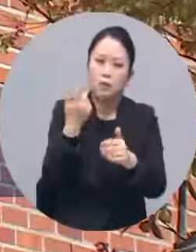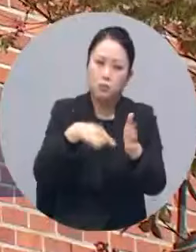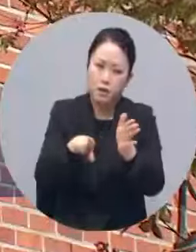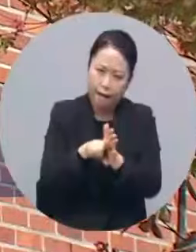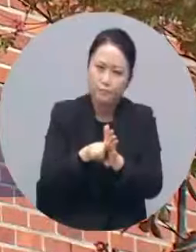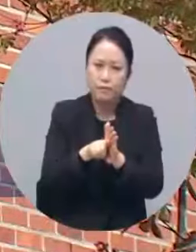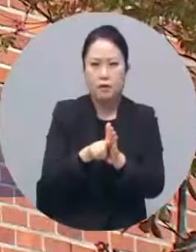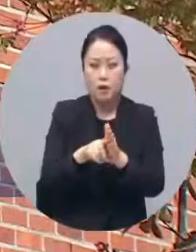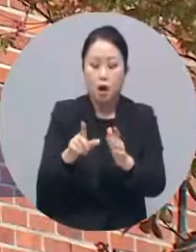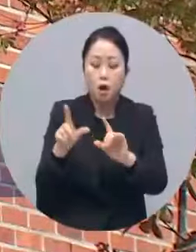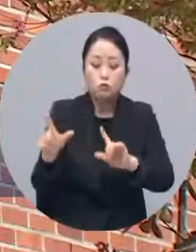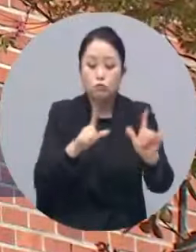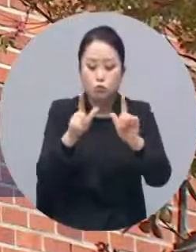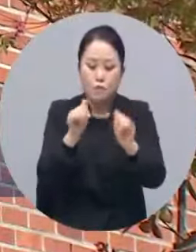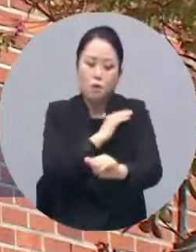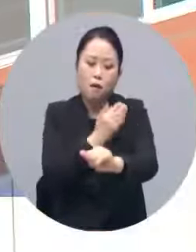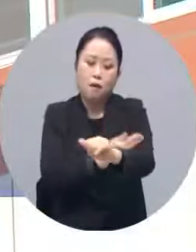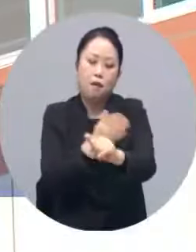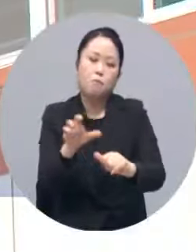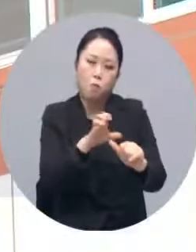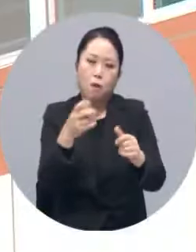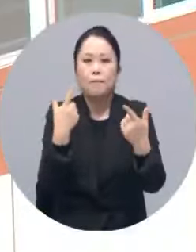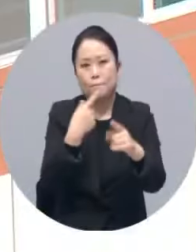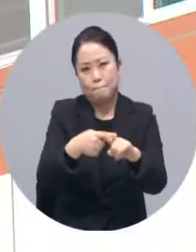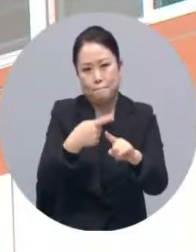국민의 그 권리를 보호해 줘야 되는 거죠.